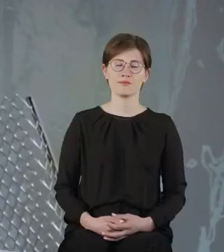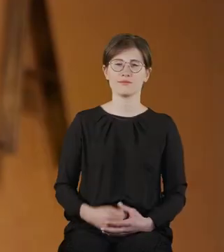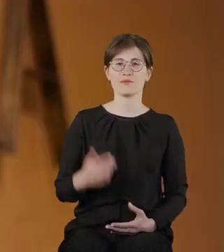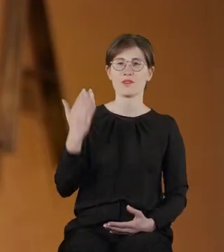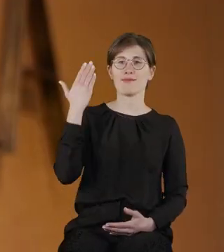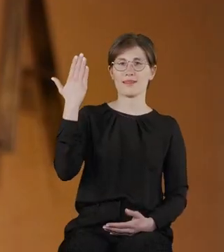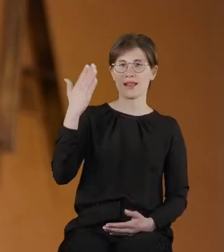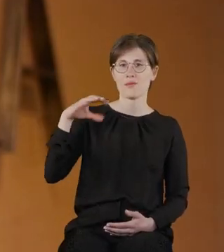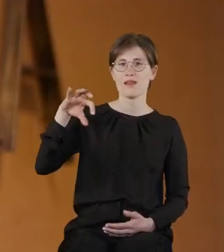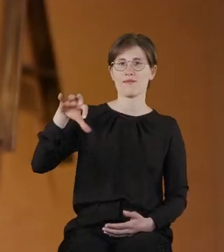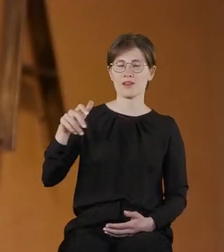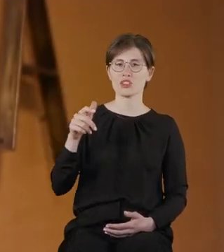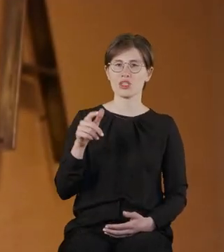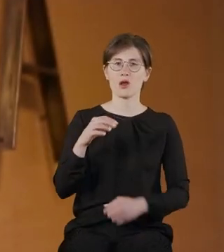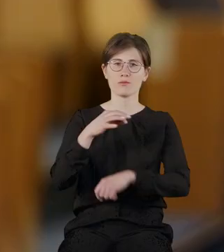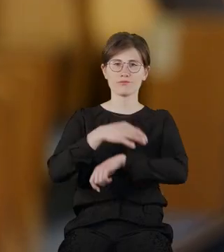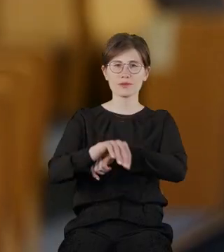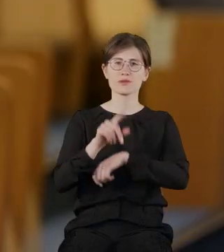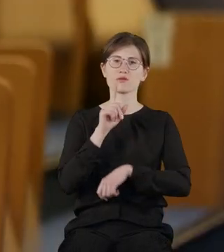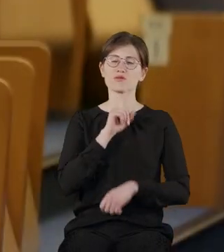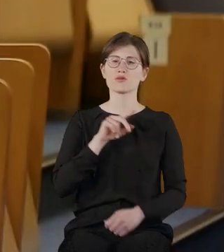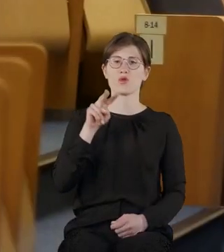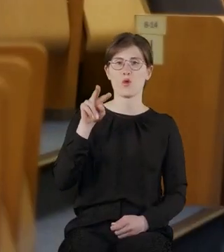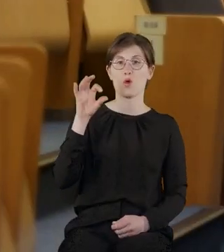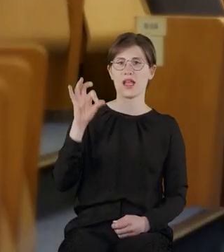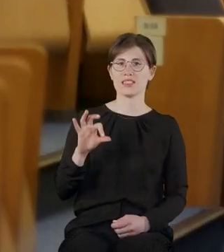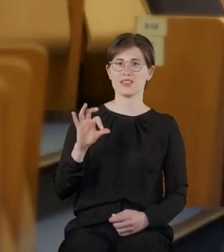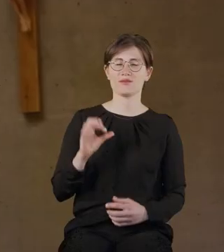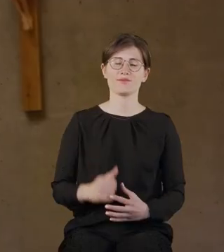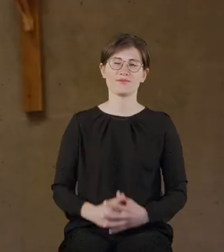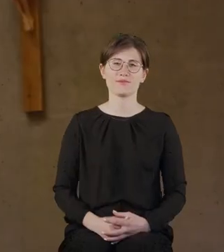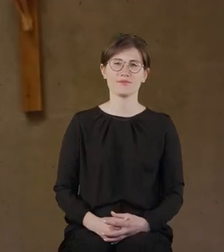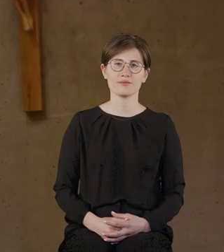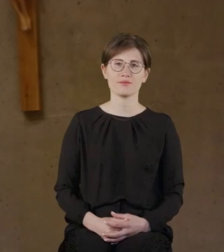Witamy na Wydziale Teologicznym Uniwersytetu Śląskiego.